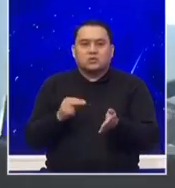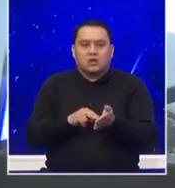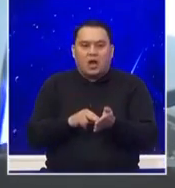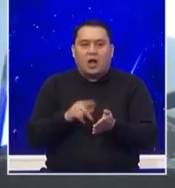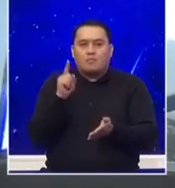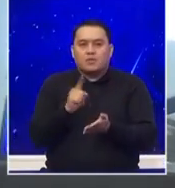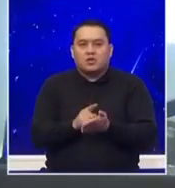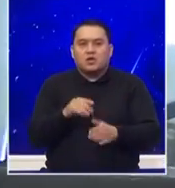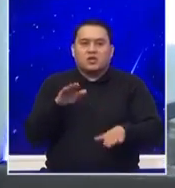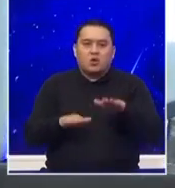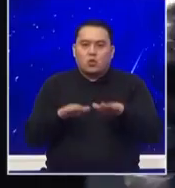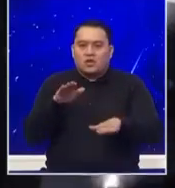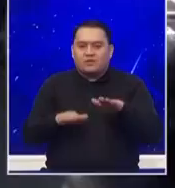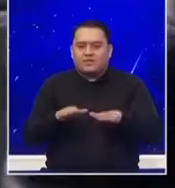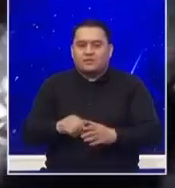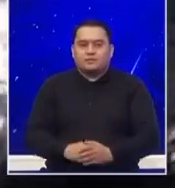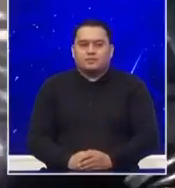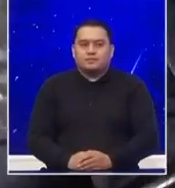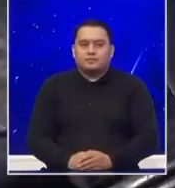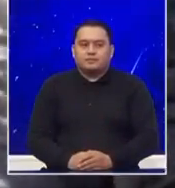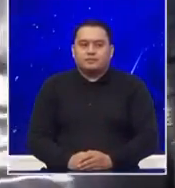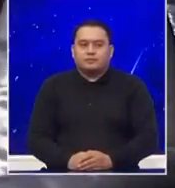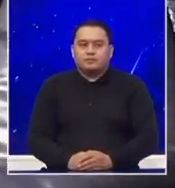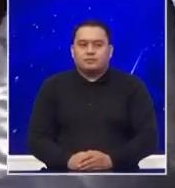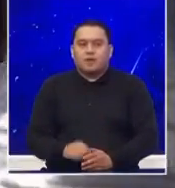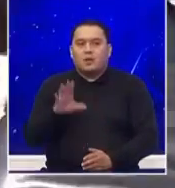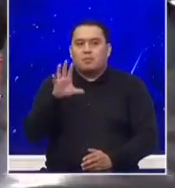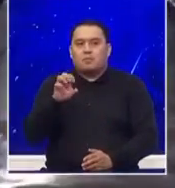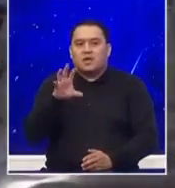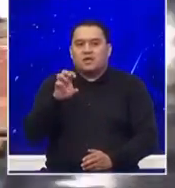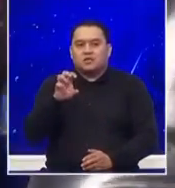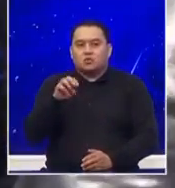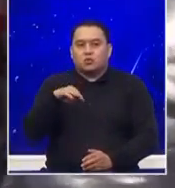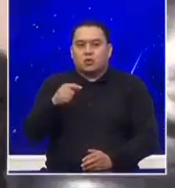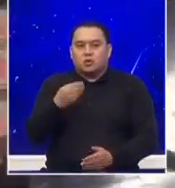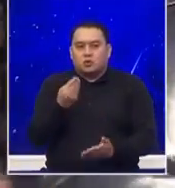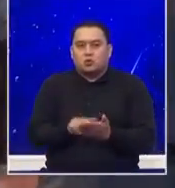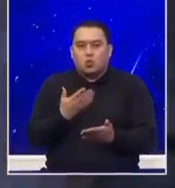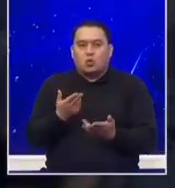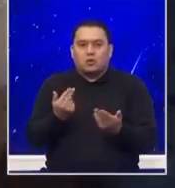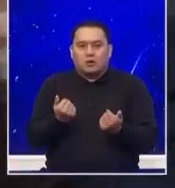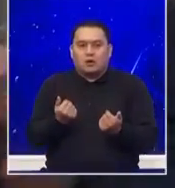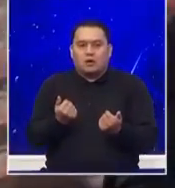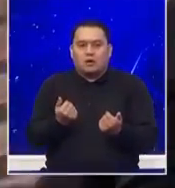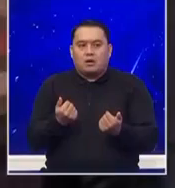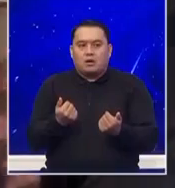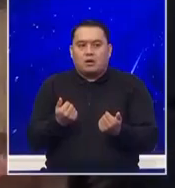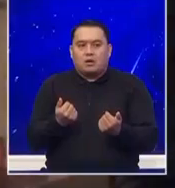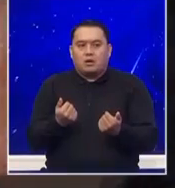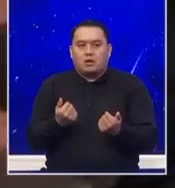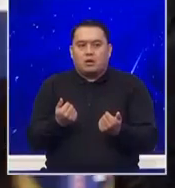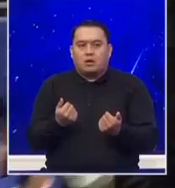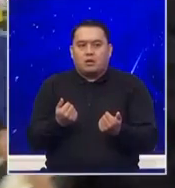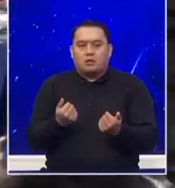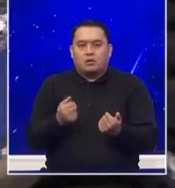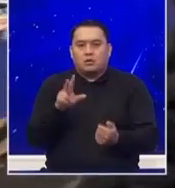него должна регулироваться. Как вы считаете, 500 тенге за десяток яиц – это дорого? Конечно, дорого. В идеале сколько дорого? Ну,